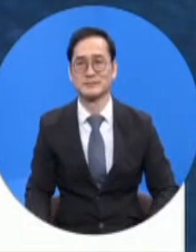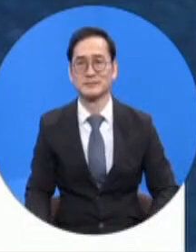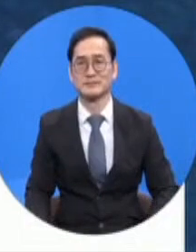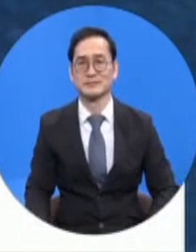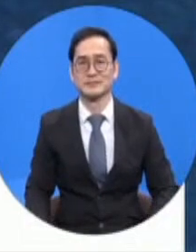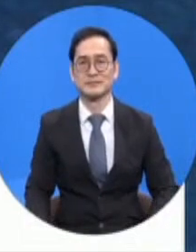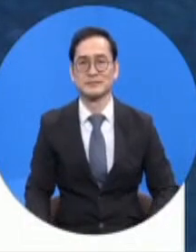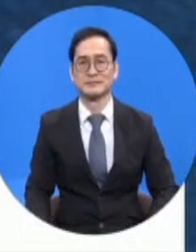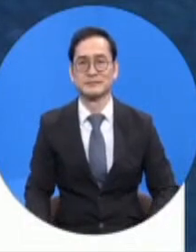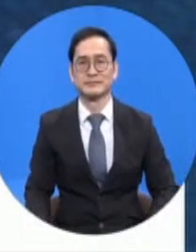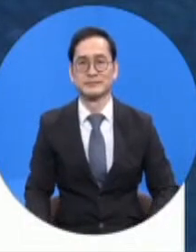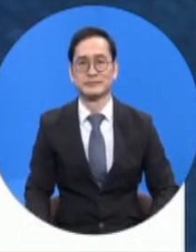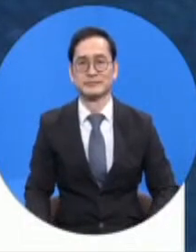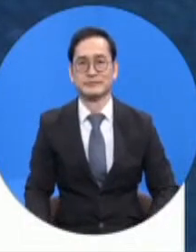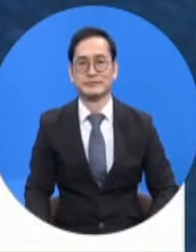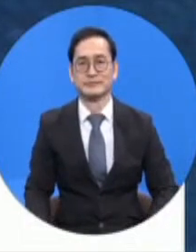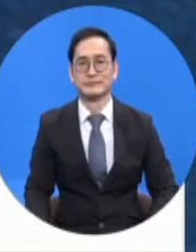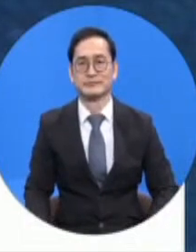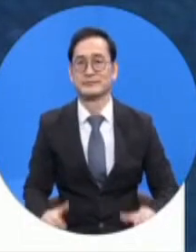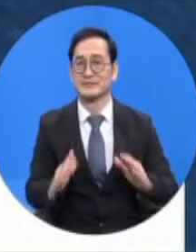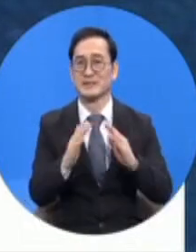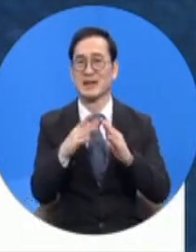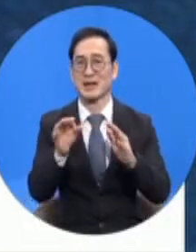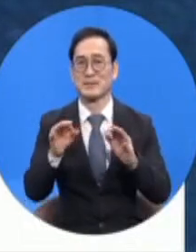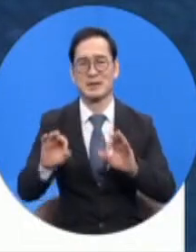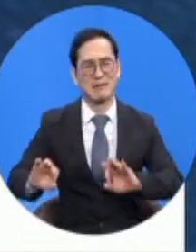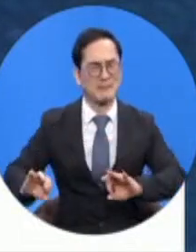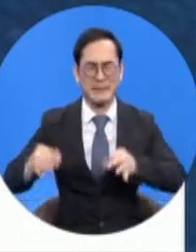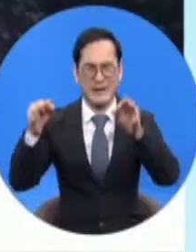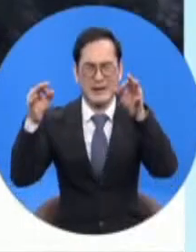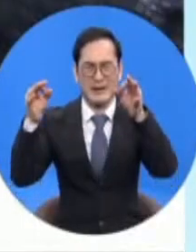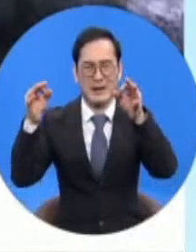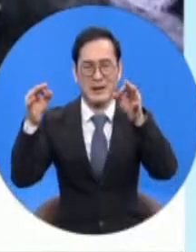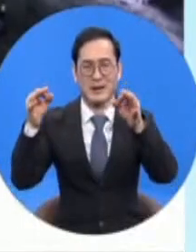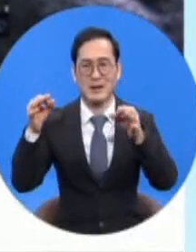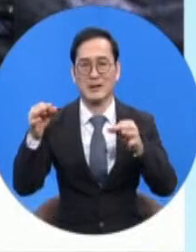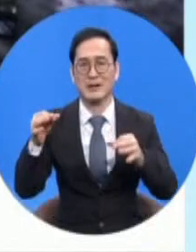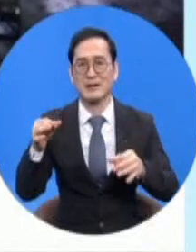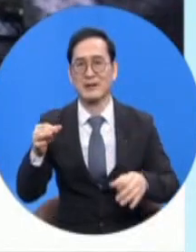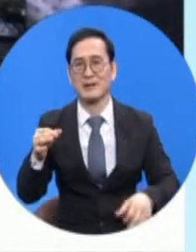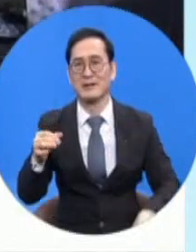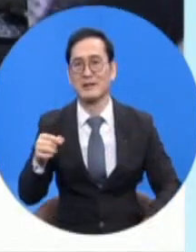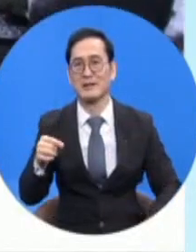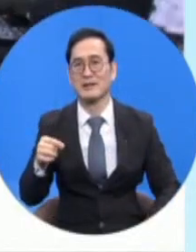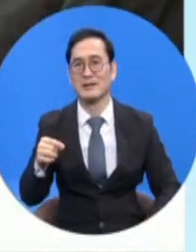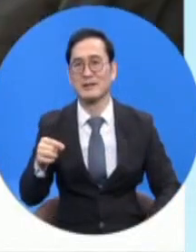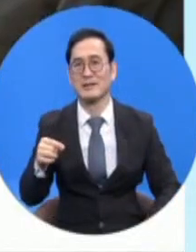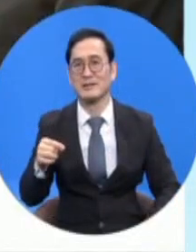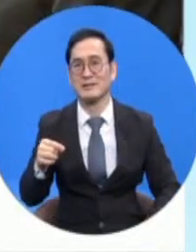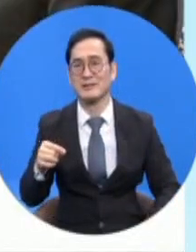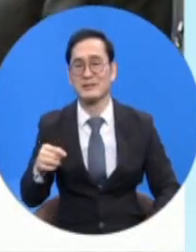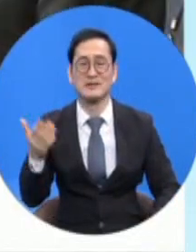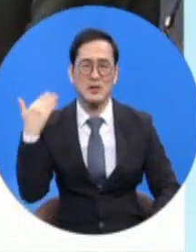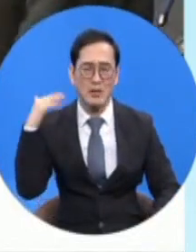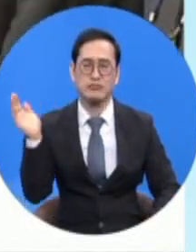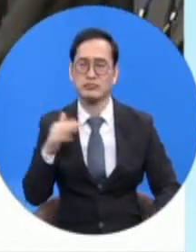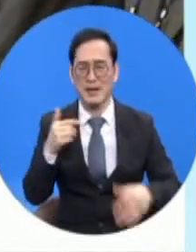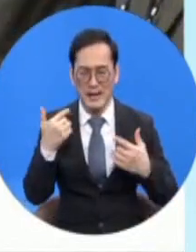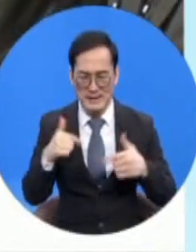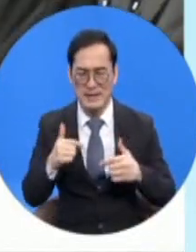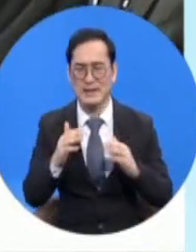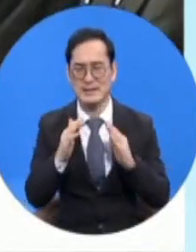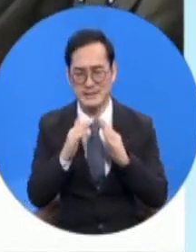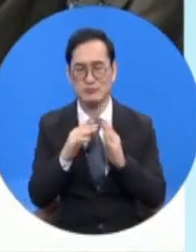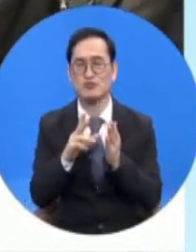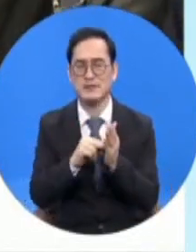꼭 지금 되게 또 집값이 많이 올라서 더 심각하게 보이지만 항상 우리의 가장 기본 문제였지 않습니까? 그렇죠. 의식주의